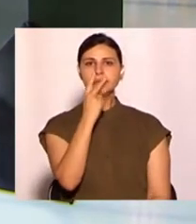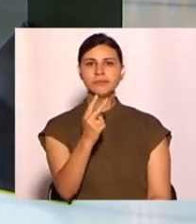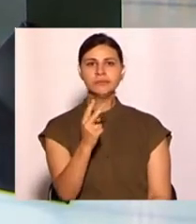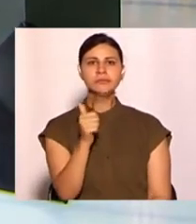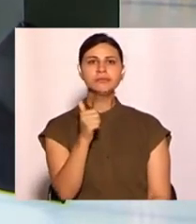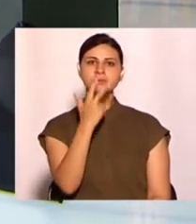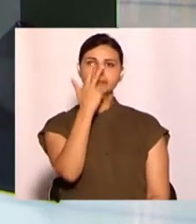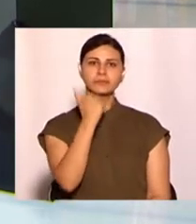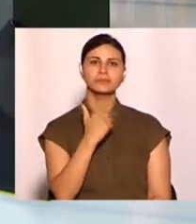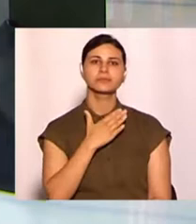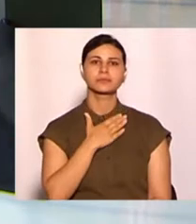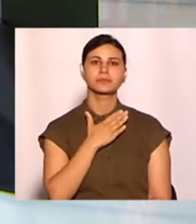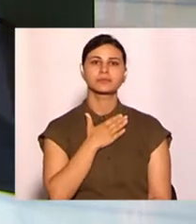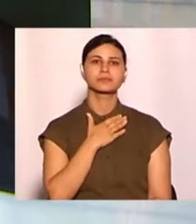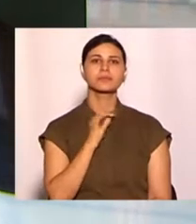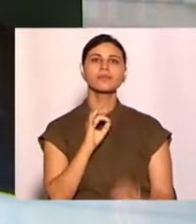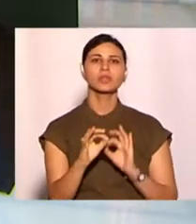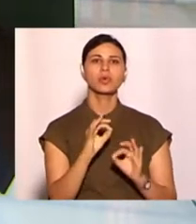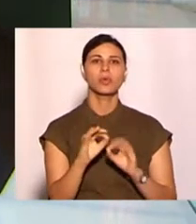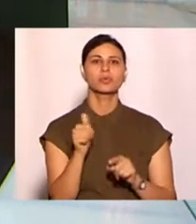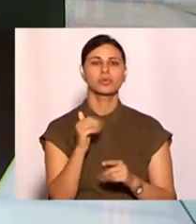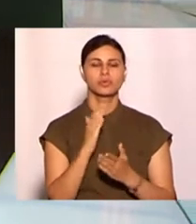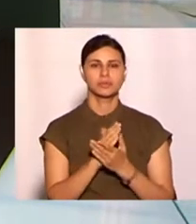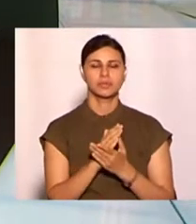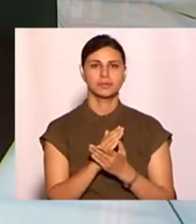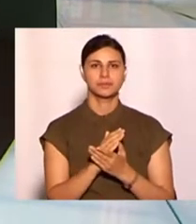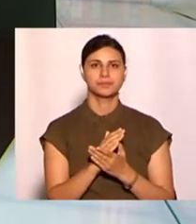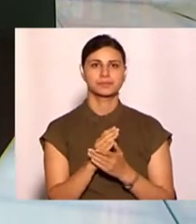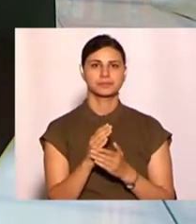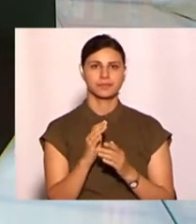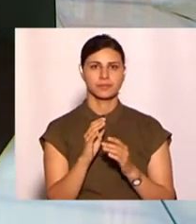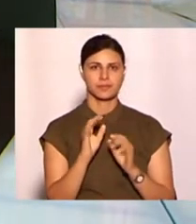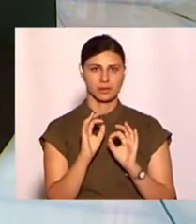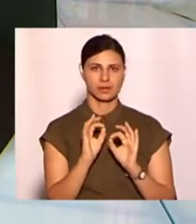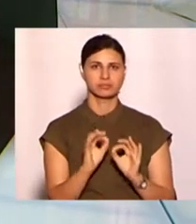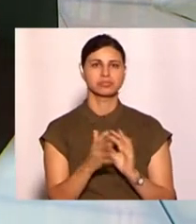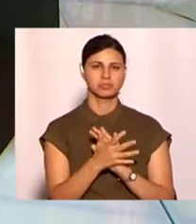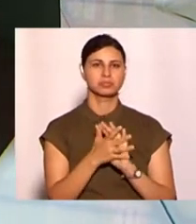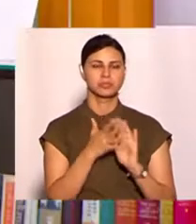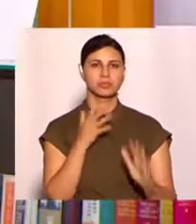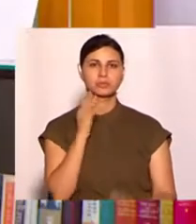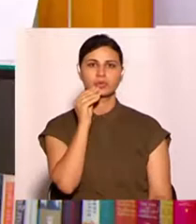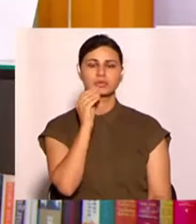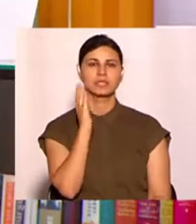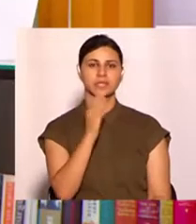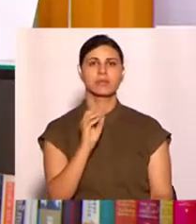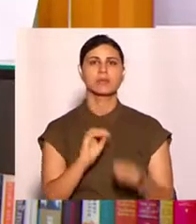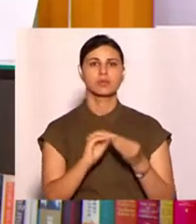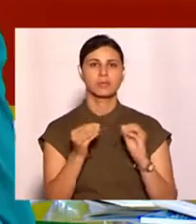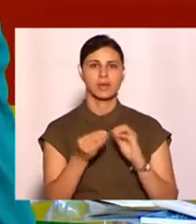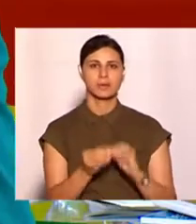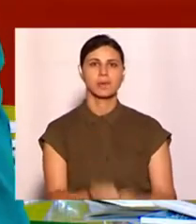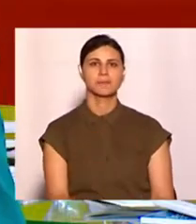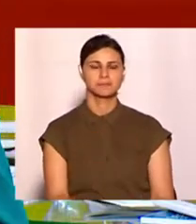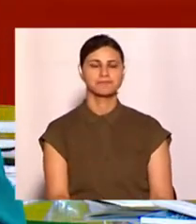და ეჩვევით თქვენს ნორმალურ მდგომარეობას და გადახრას მარტივად შეამჩნევთ, როგორც კი დაფიქსირდება. მოდით